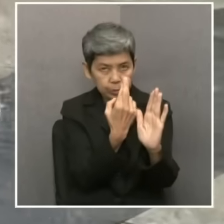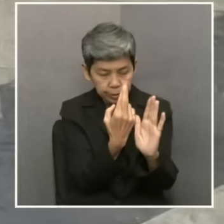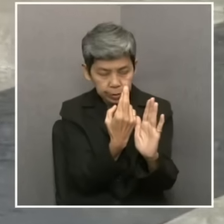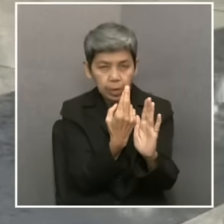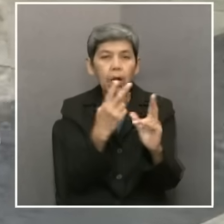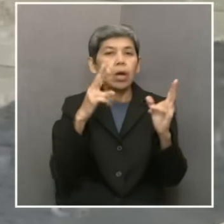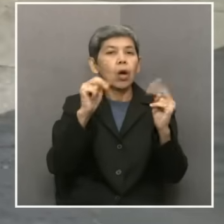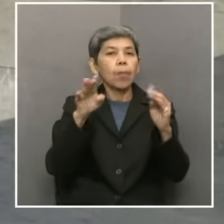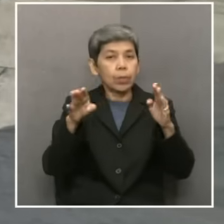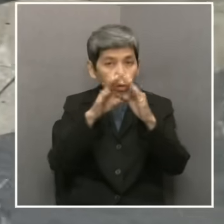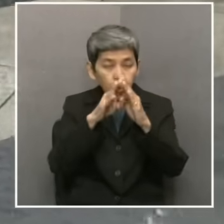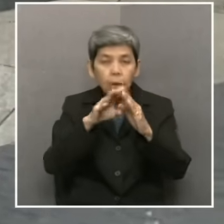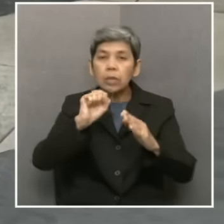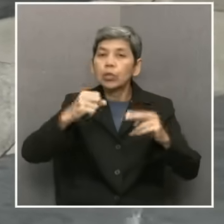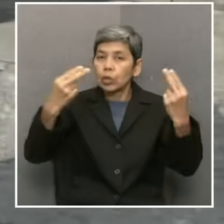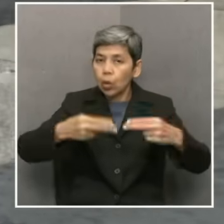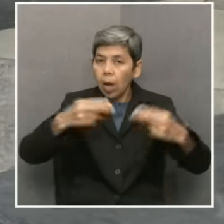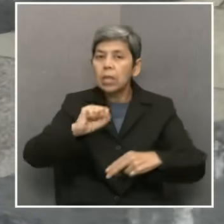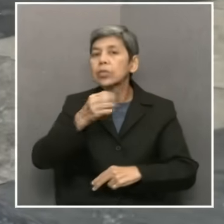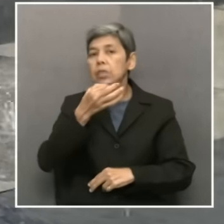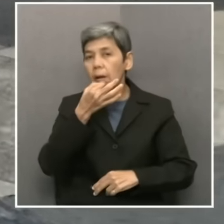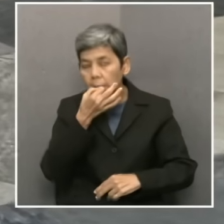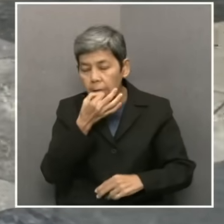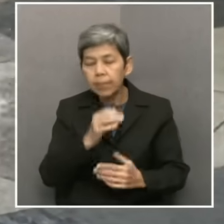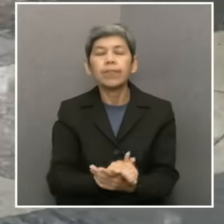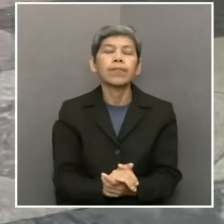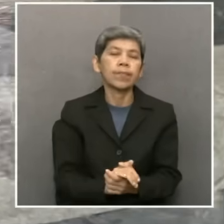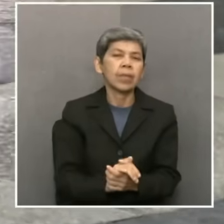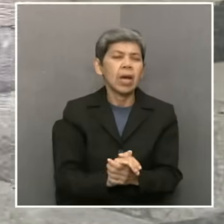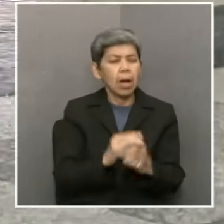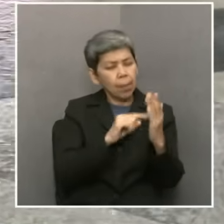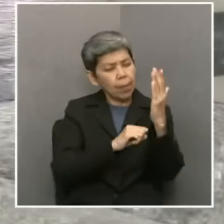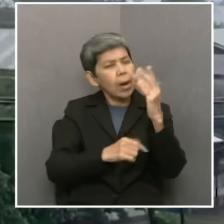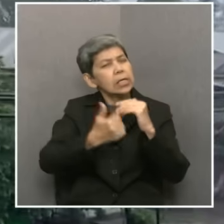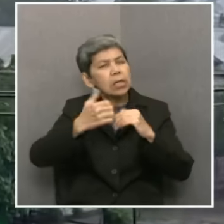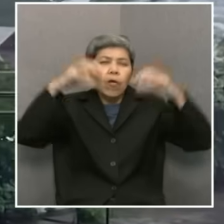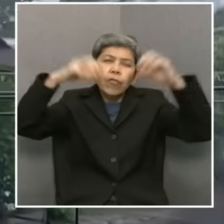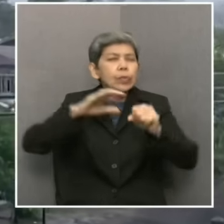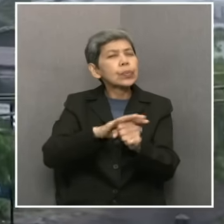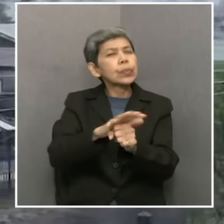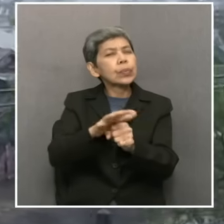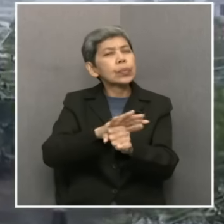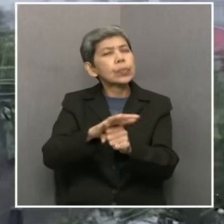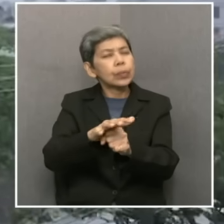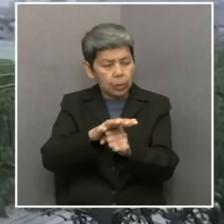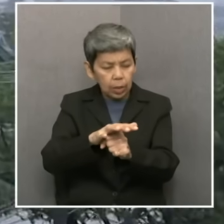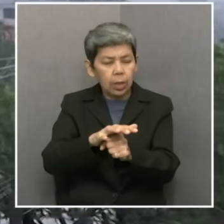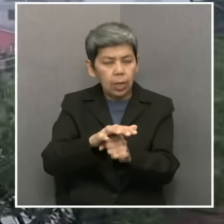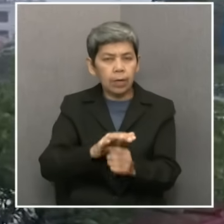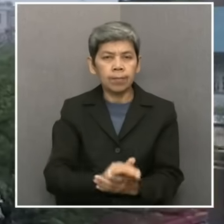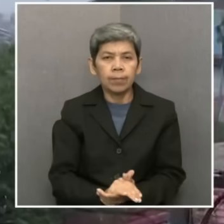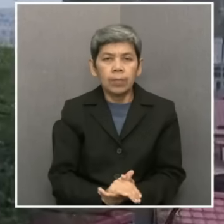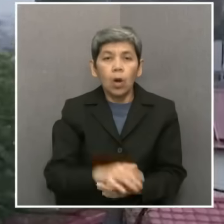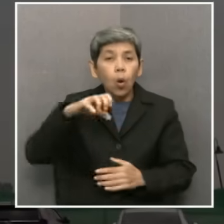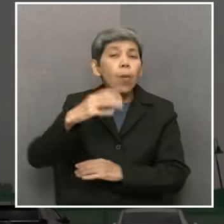นครปฐมสมุทรสงครามและสมุทรสาครส่วนจังหวัดอื่นปริมาณฝนยังตกน้อยนอกจากนี้แล้วค่ะ